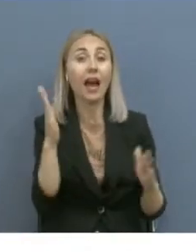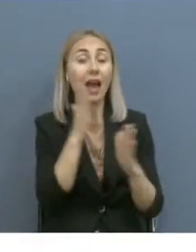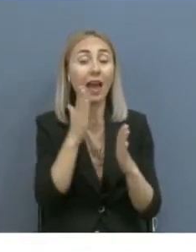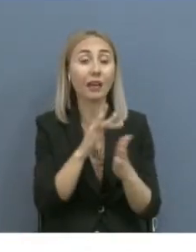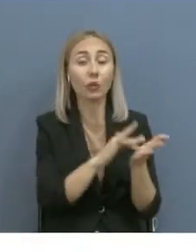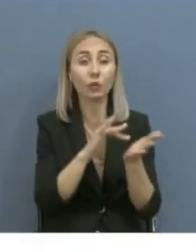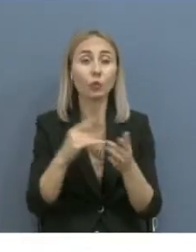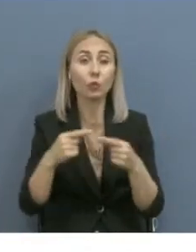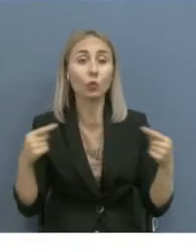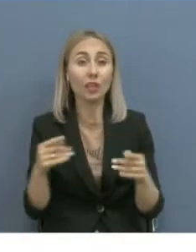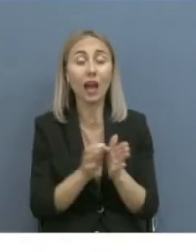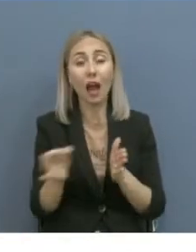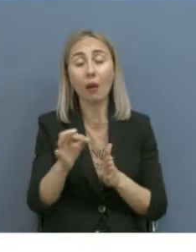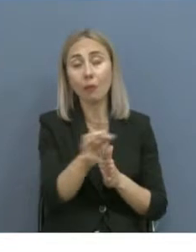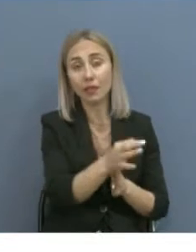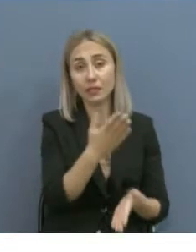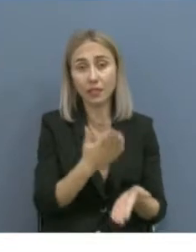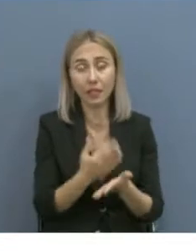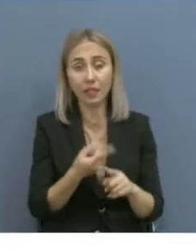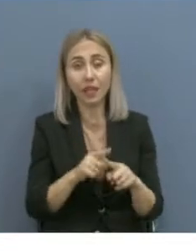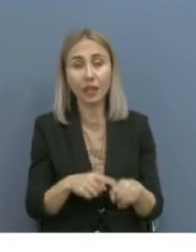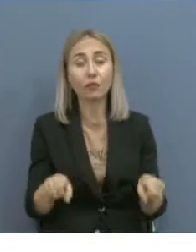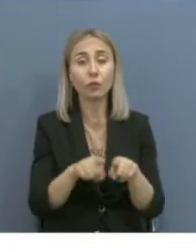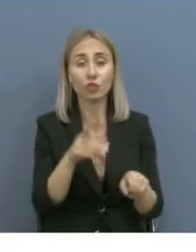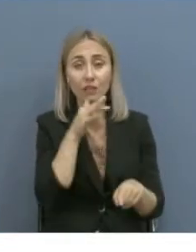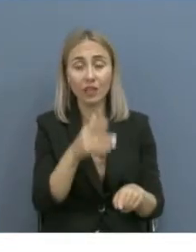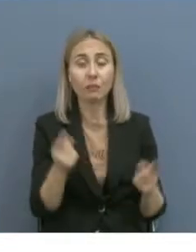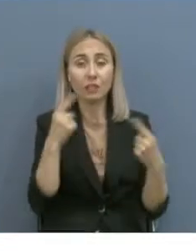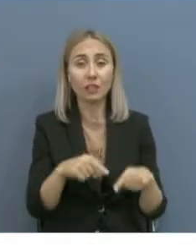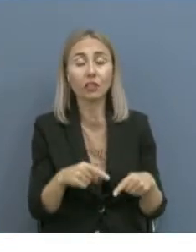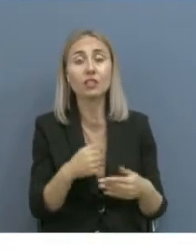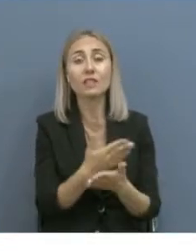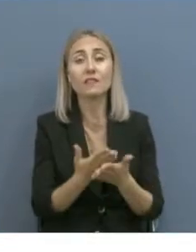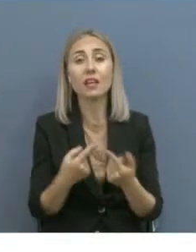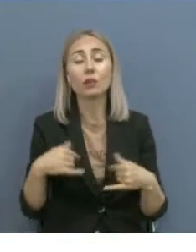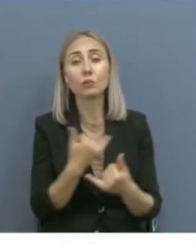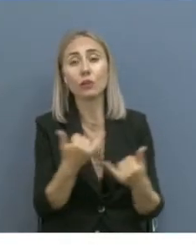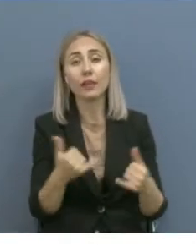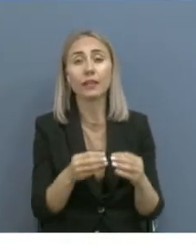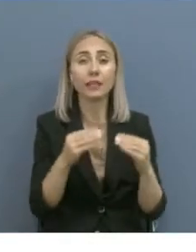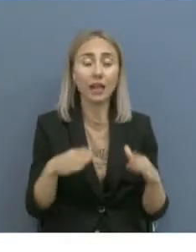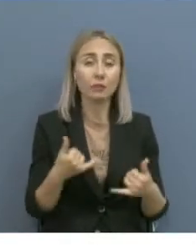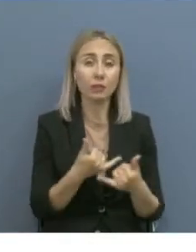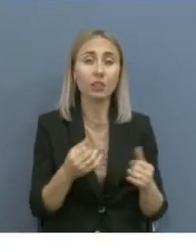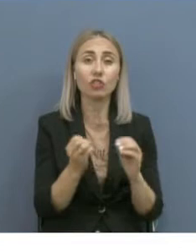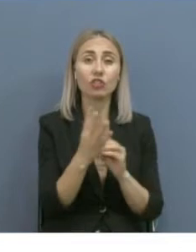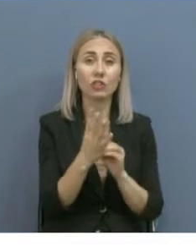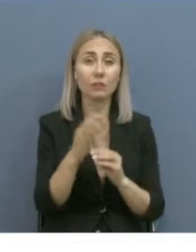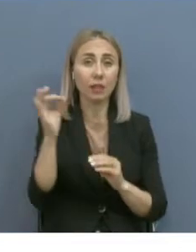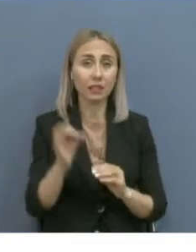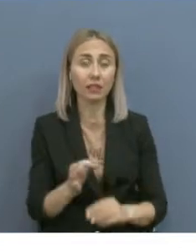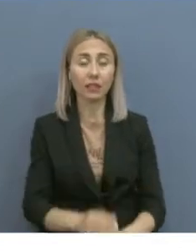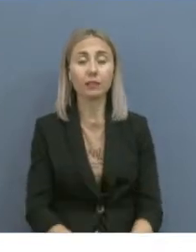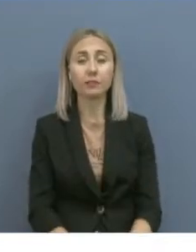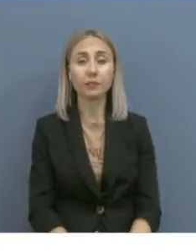еліміздің жалпы ішкі өнімі 1,7%-ке түсіп кеткенін мәлімдеді. Сонымен бірге қызметтер секторында